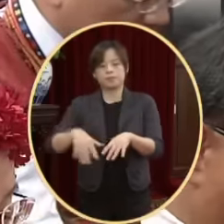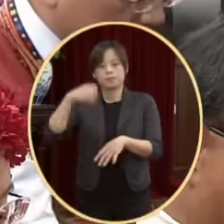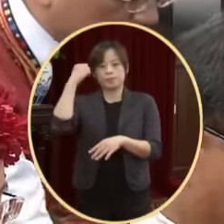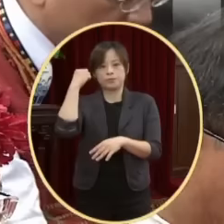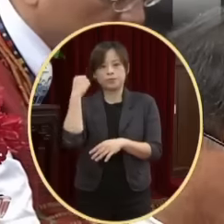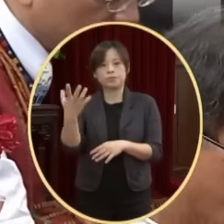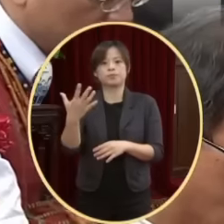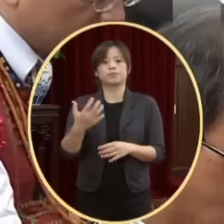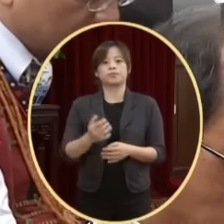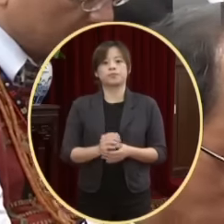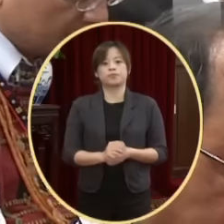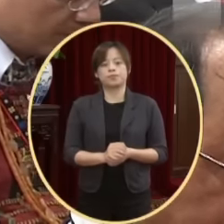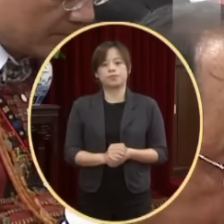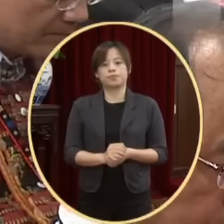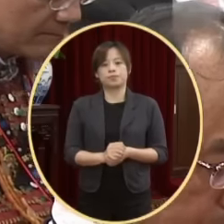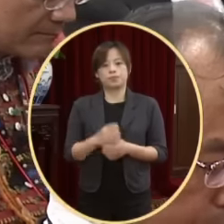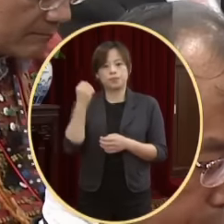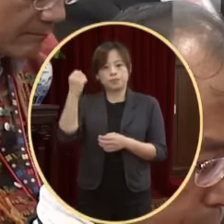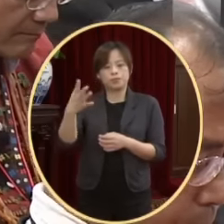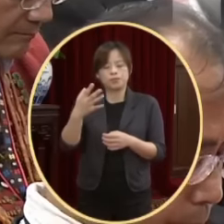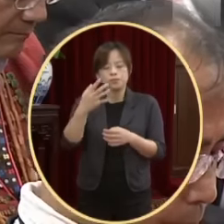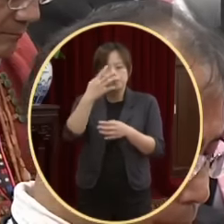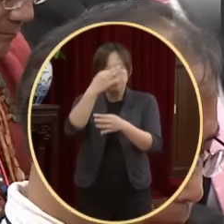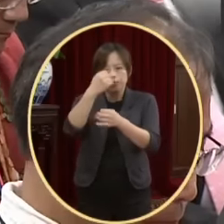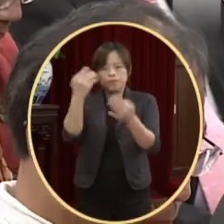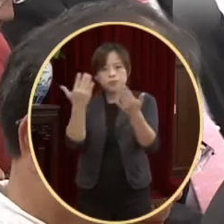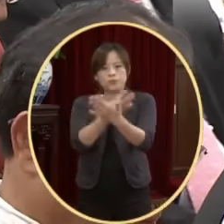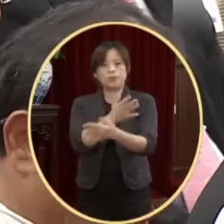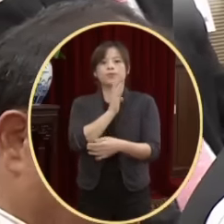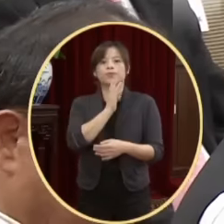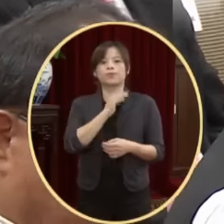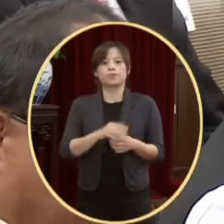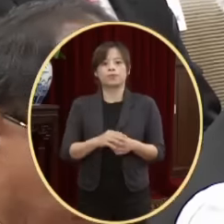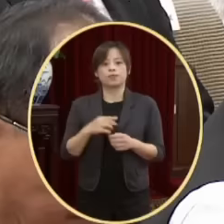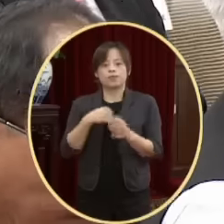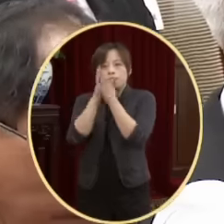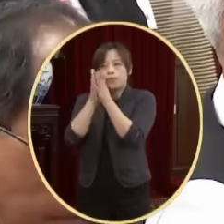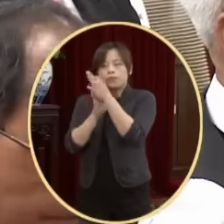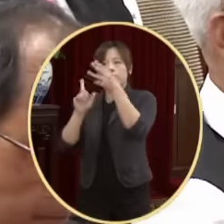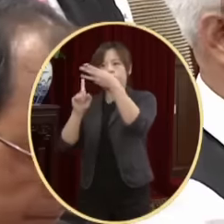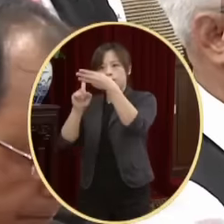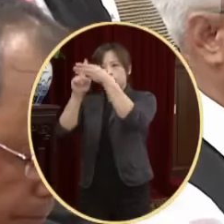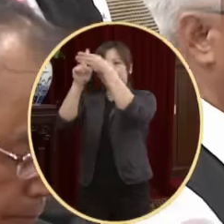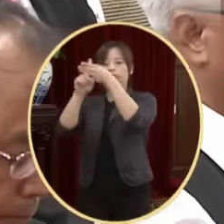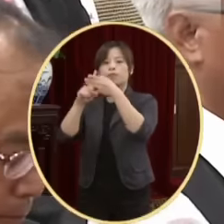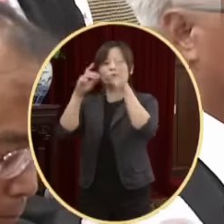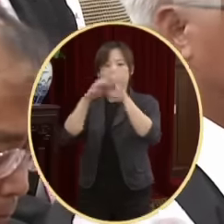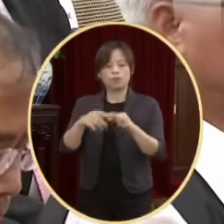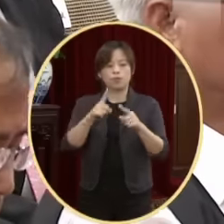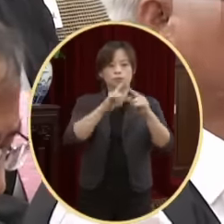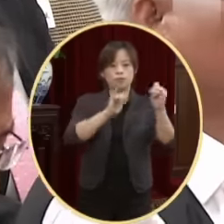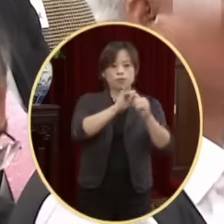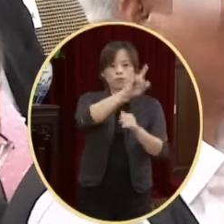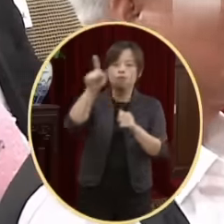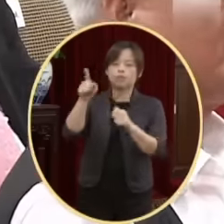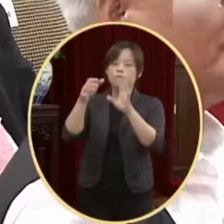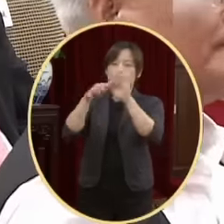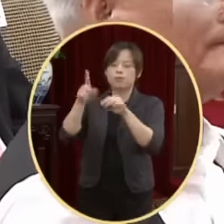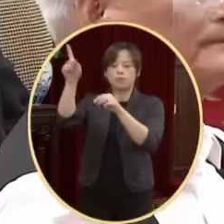的季节的里面。我恳求主，为着你民的缘